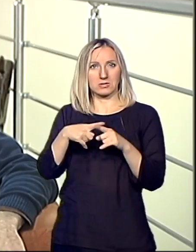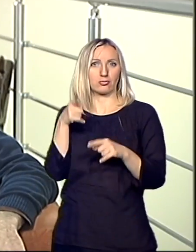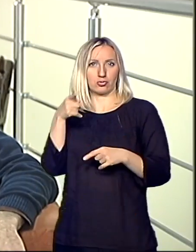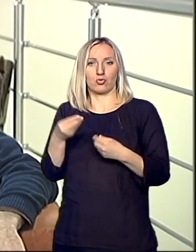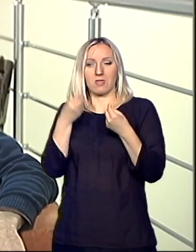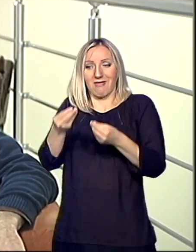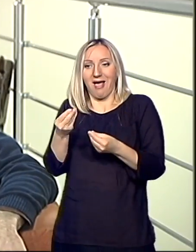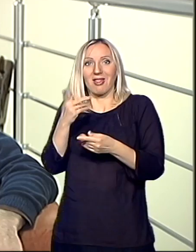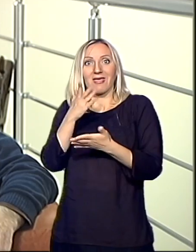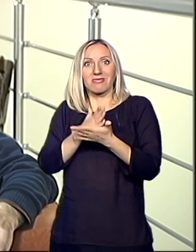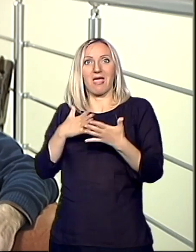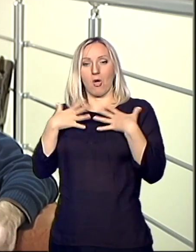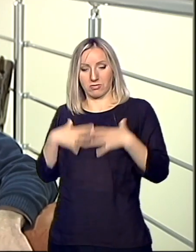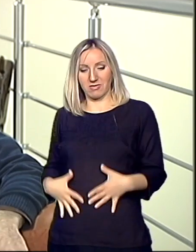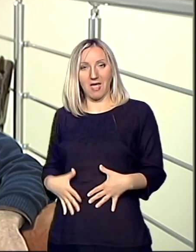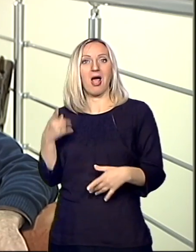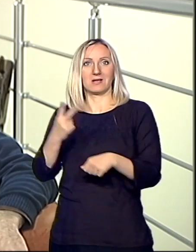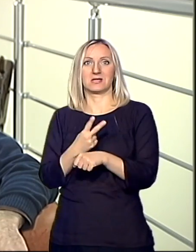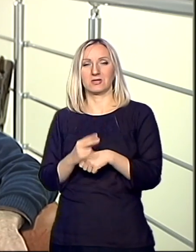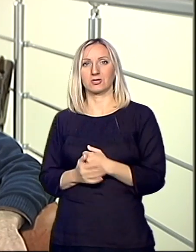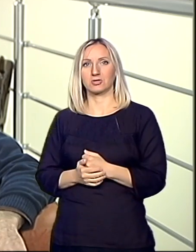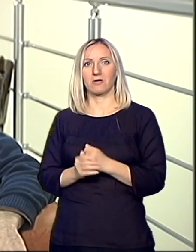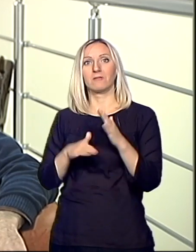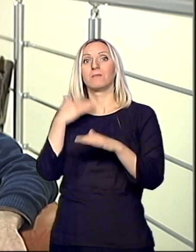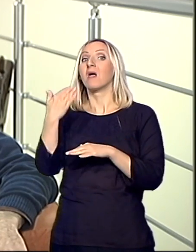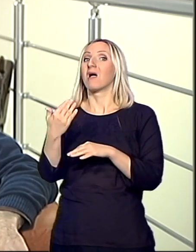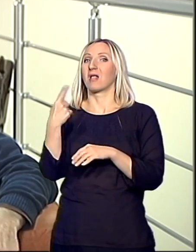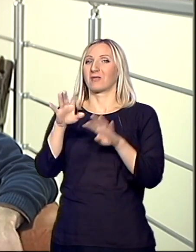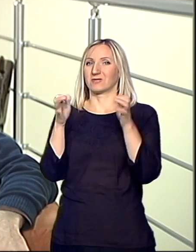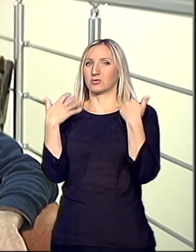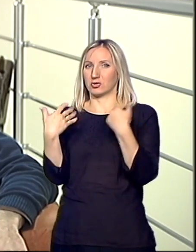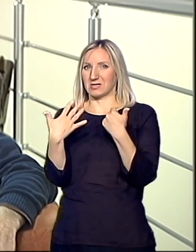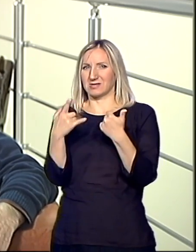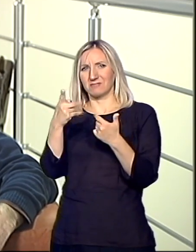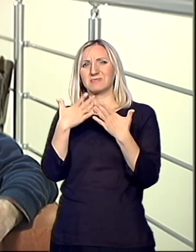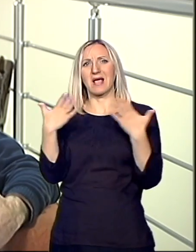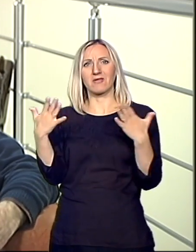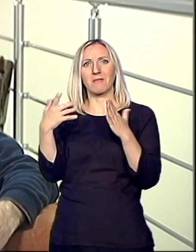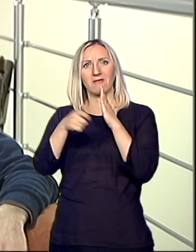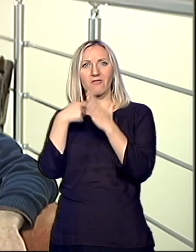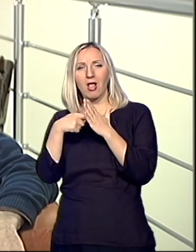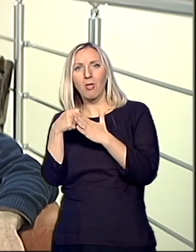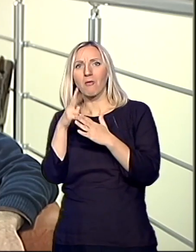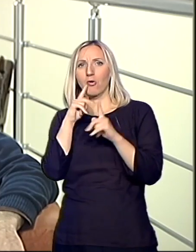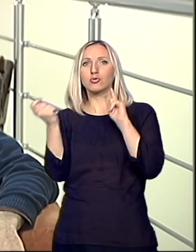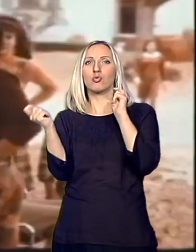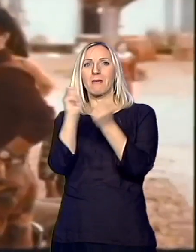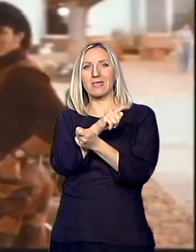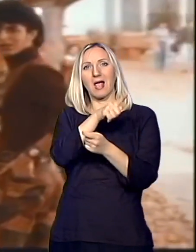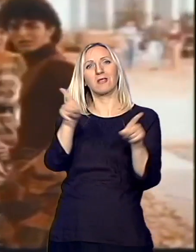dalje, pa do savremenih 60-ih godina, savremenih filmova koji su, dakle, manje više menjali te